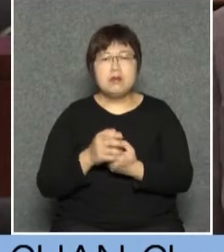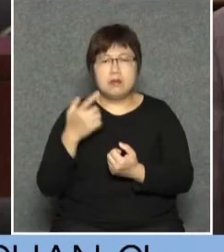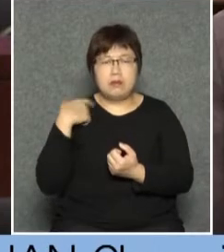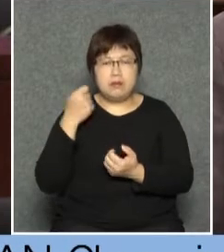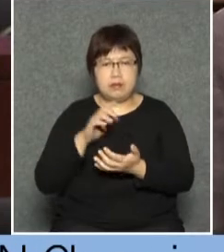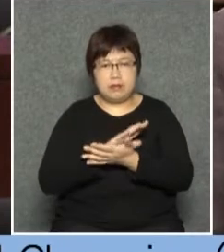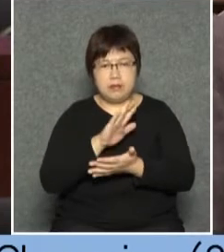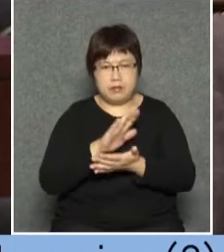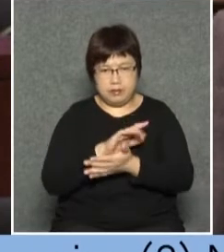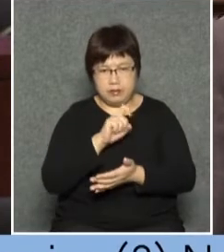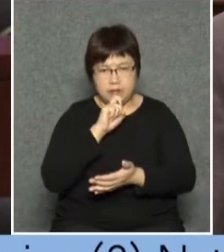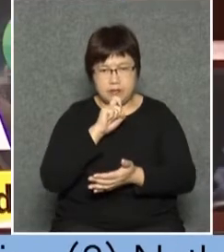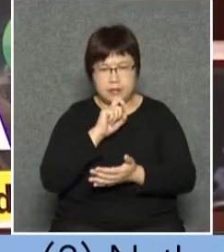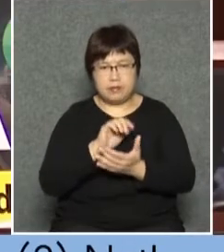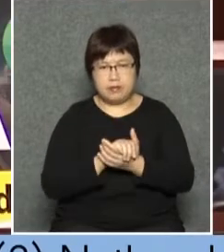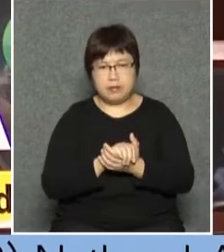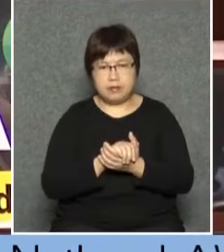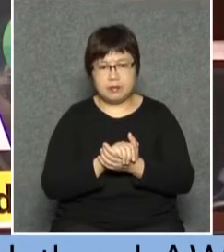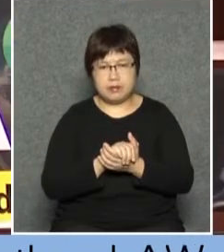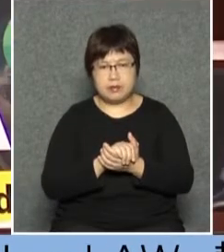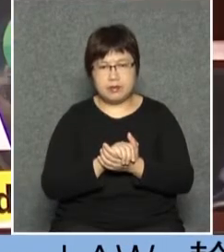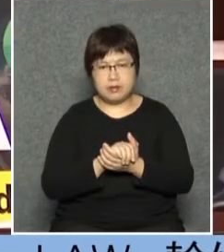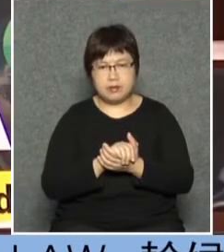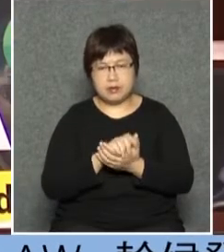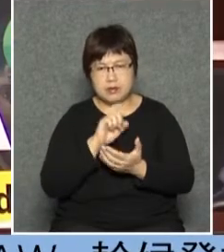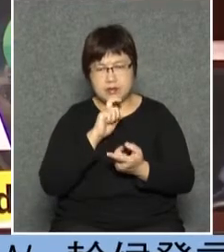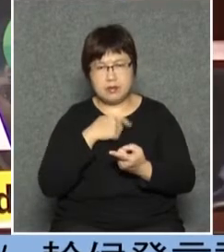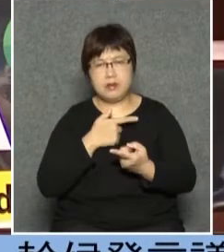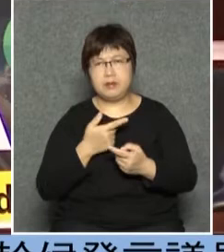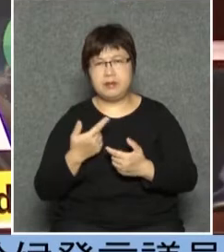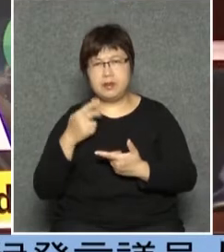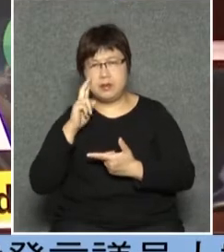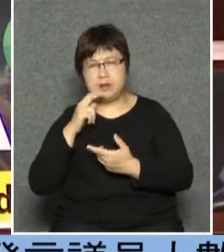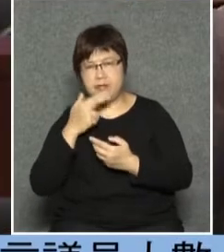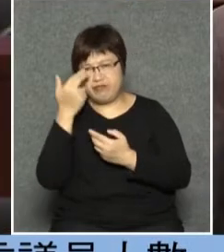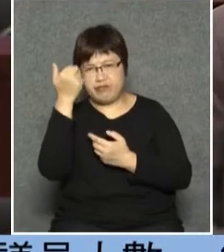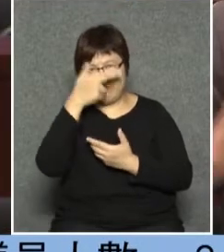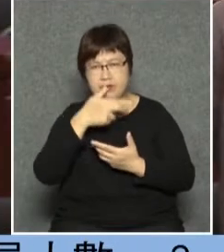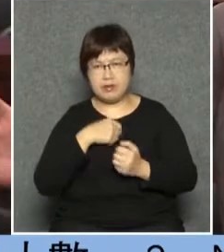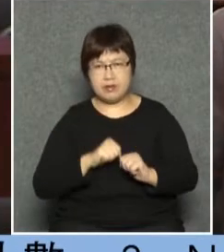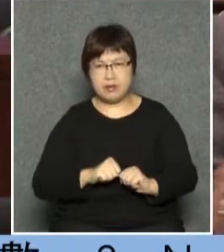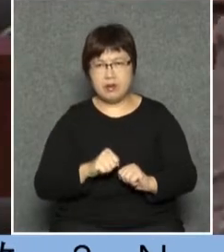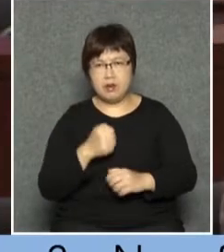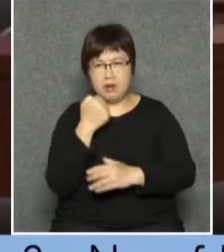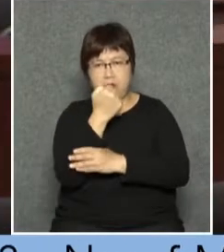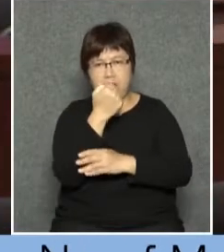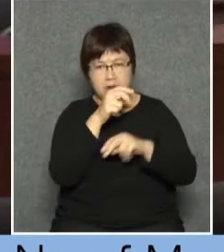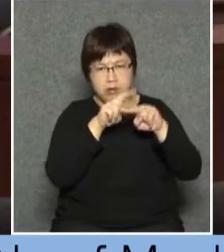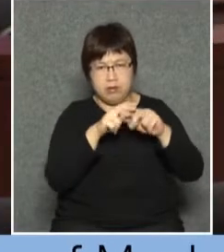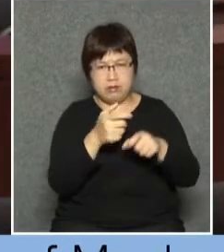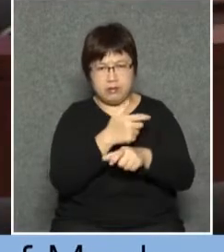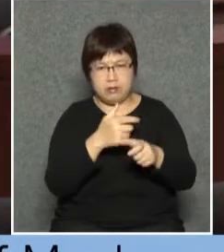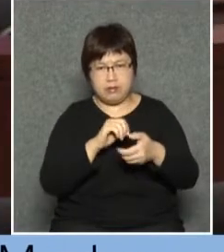些井底之蛙的政客固步自封，反对一切同内地经济融合的机